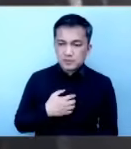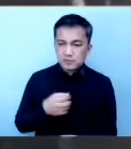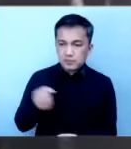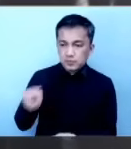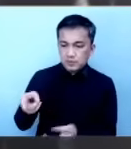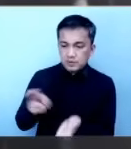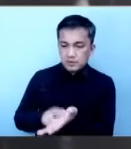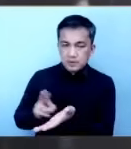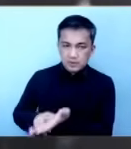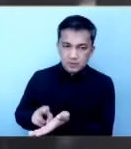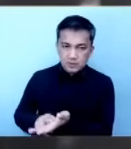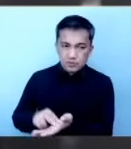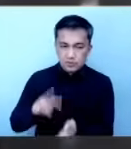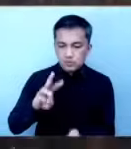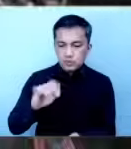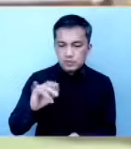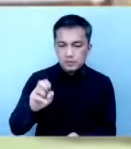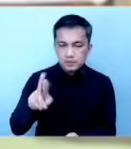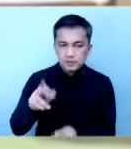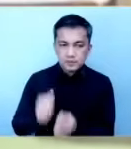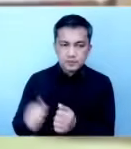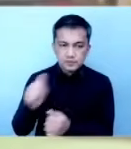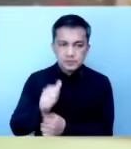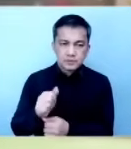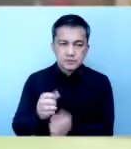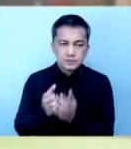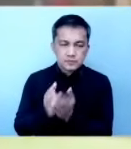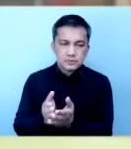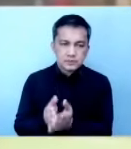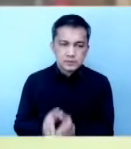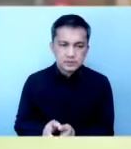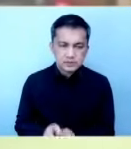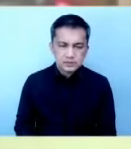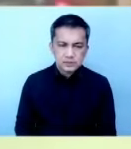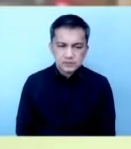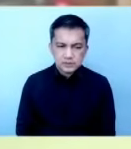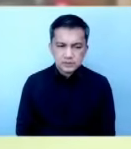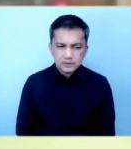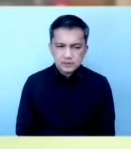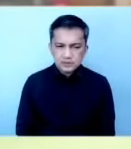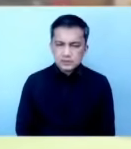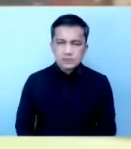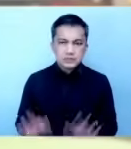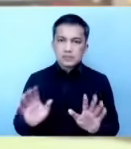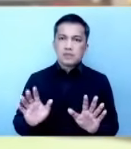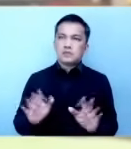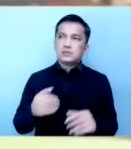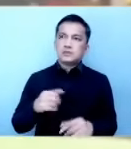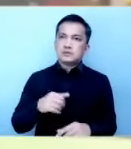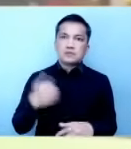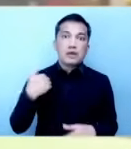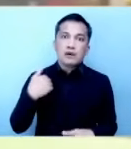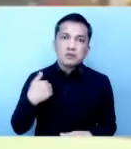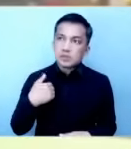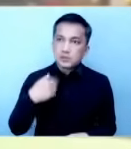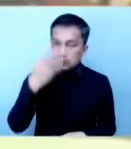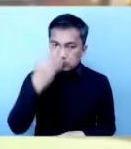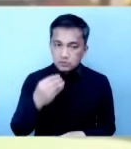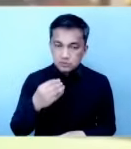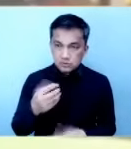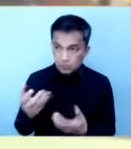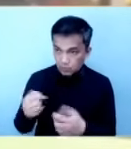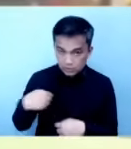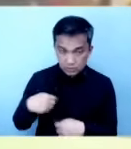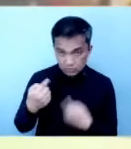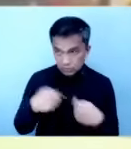waiver ng pamunuan ng barko. We did not get any sleep, and now they want us to go, is telling